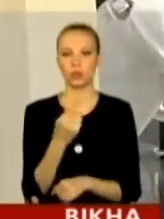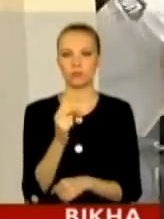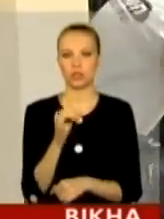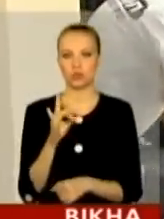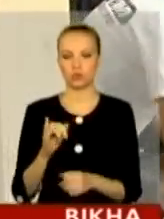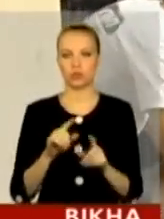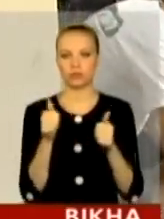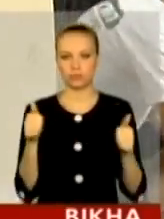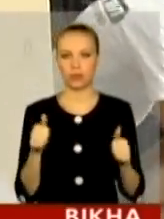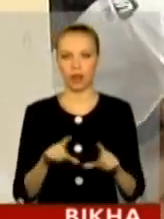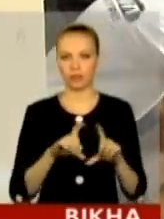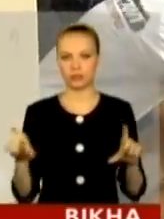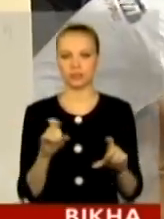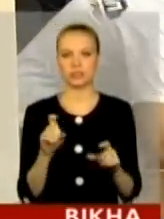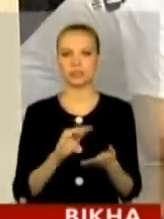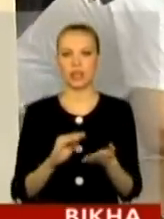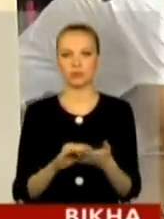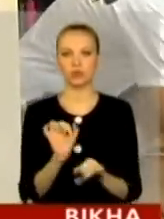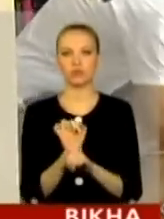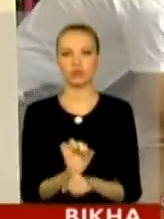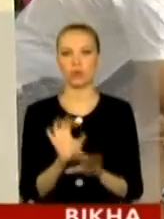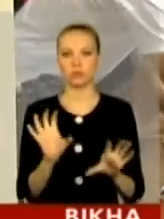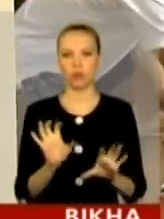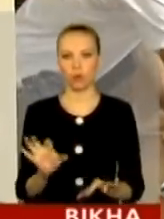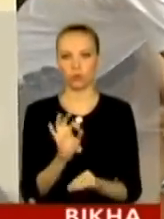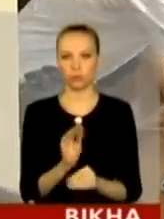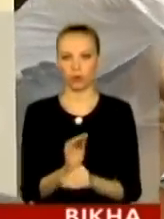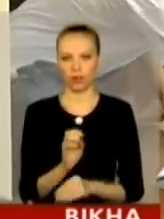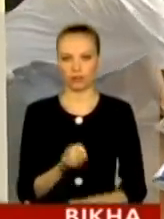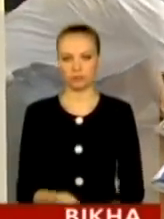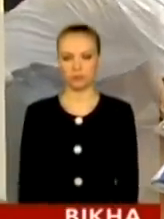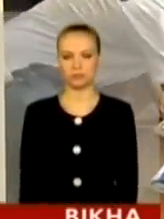розвішують плакат із написом стоп закону про